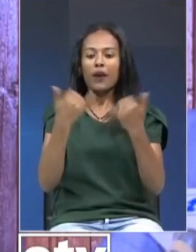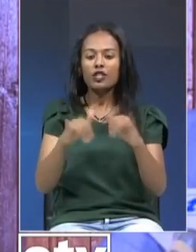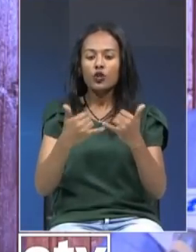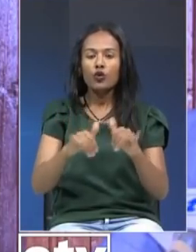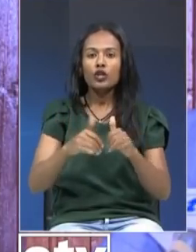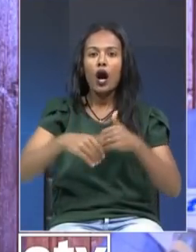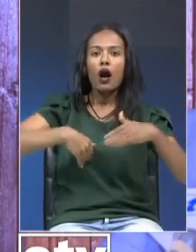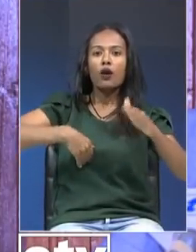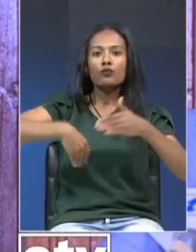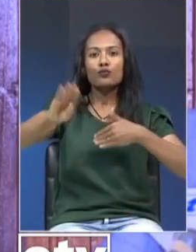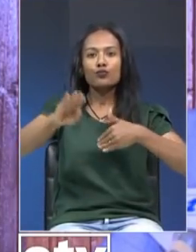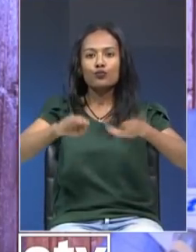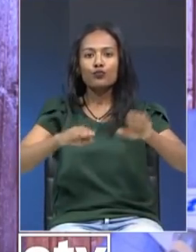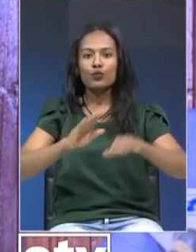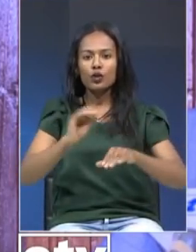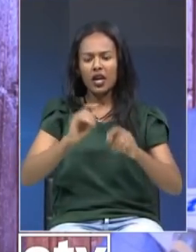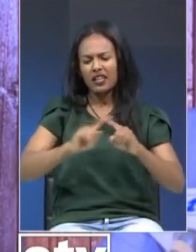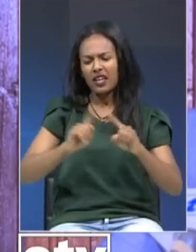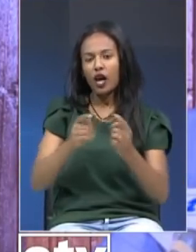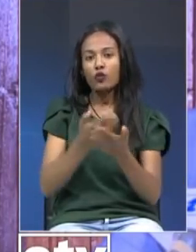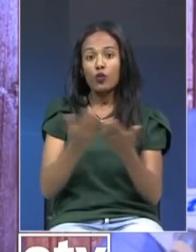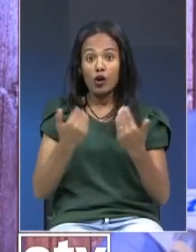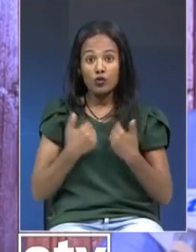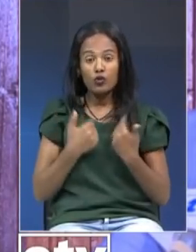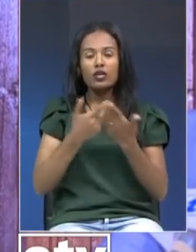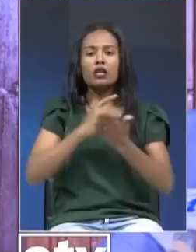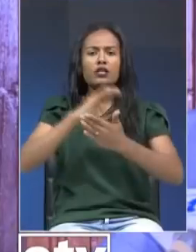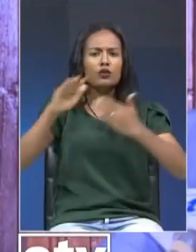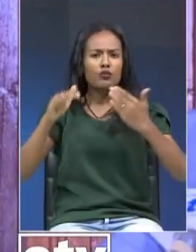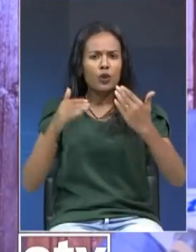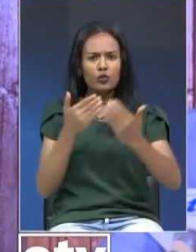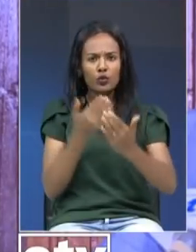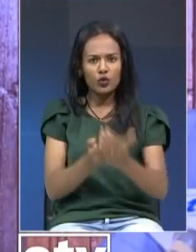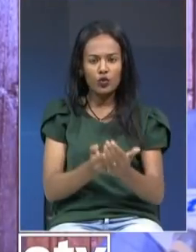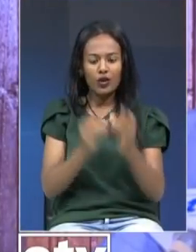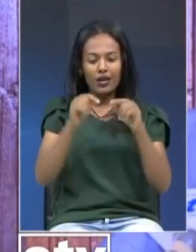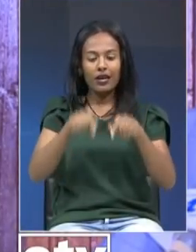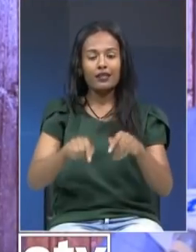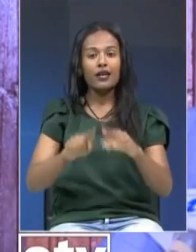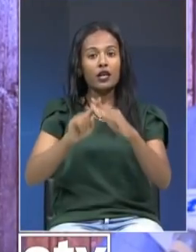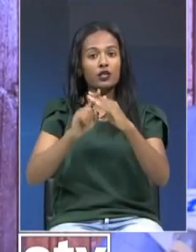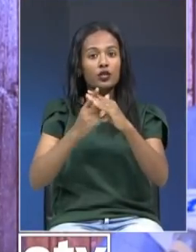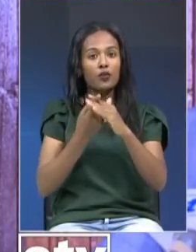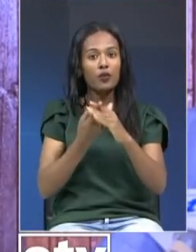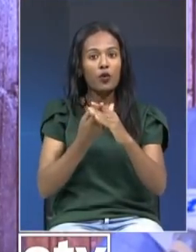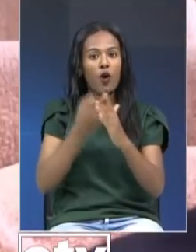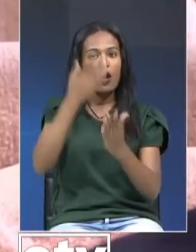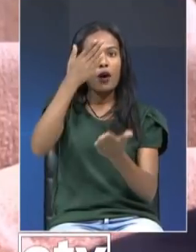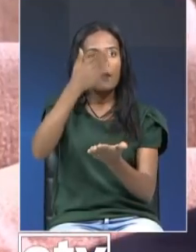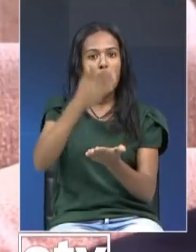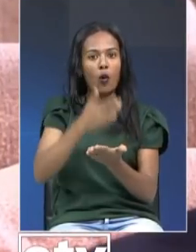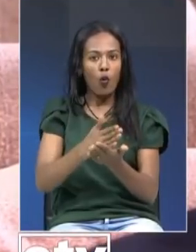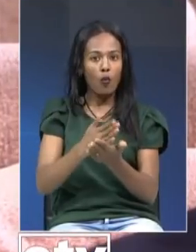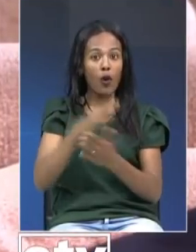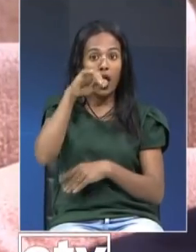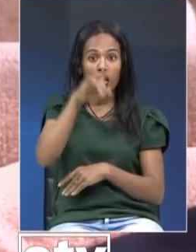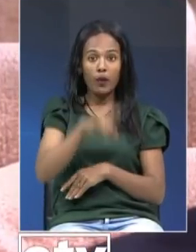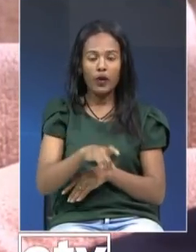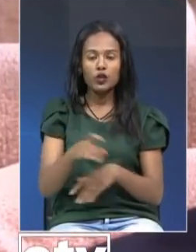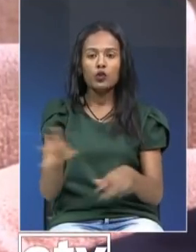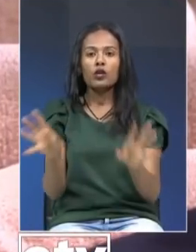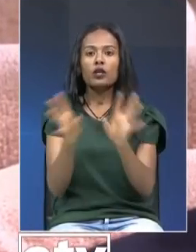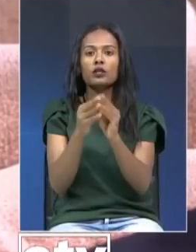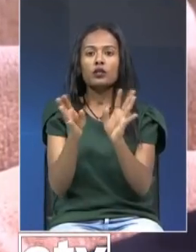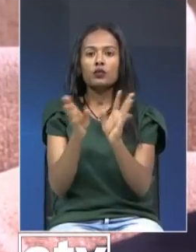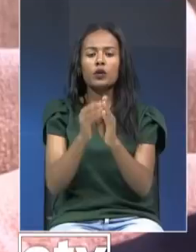ማጫወቻዎች ቦታዎችም አሉ። እነዚህ በሙሉ ከዛሬ ጀምሮ መቆም ይገባቸዋል።